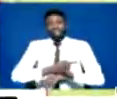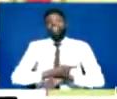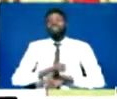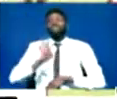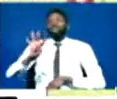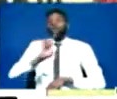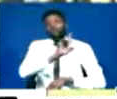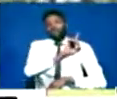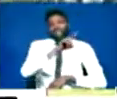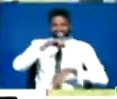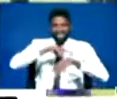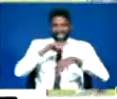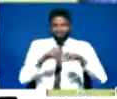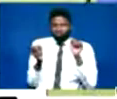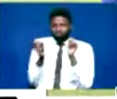ya penalti.